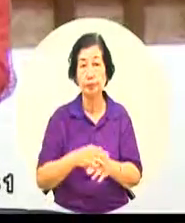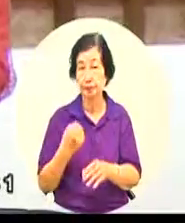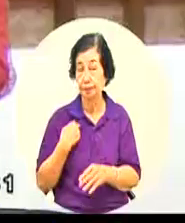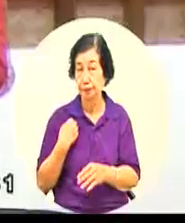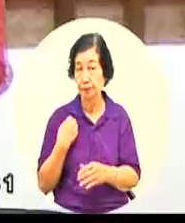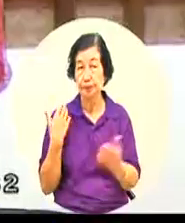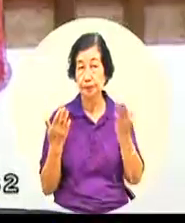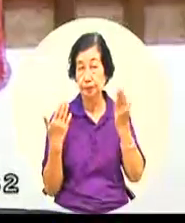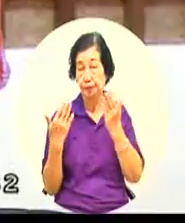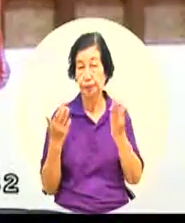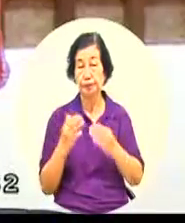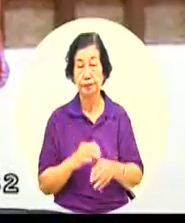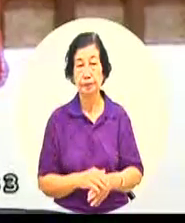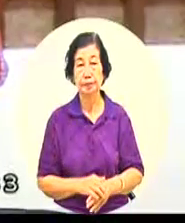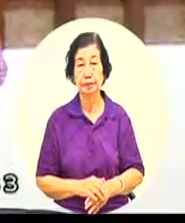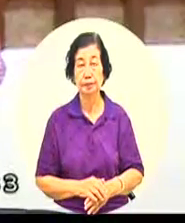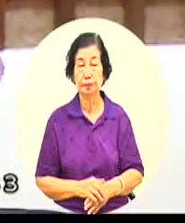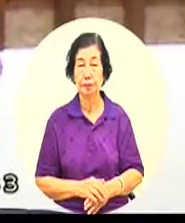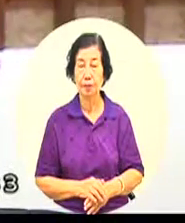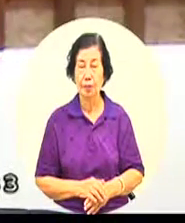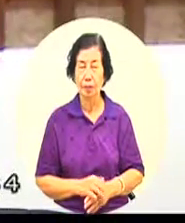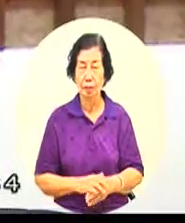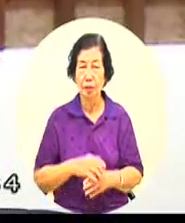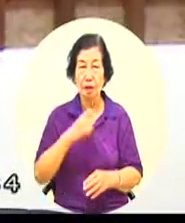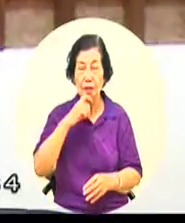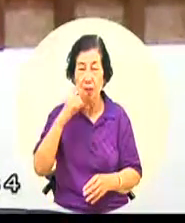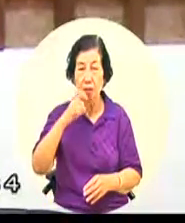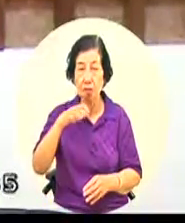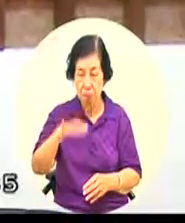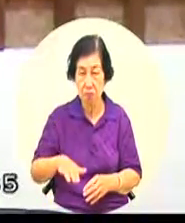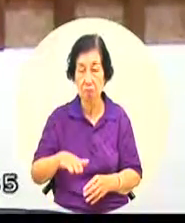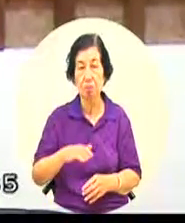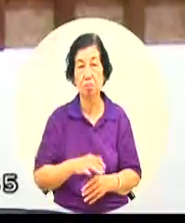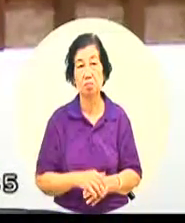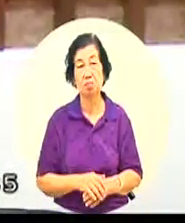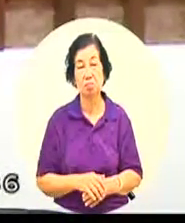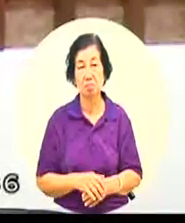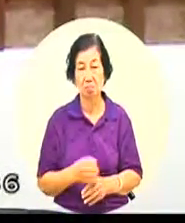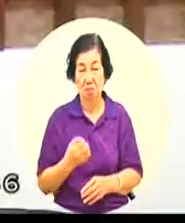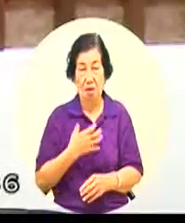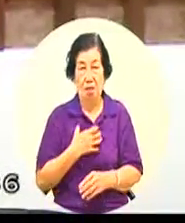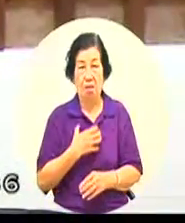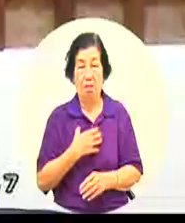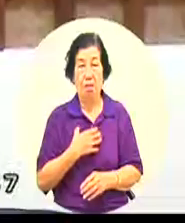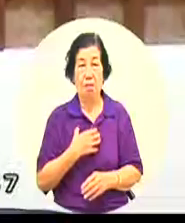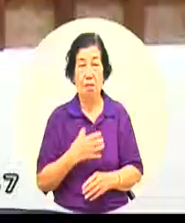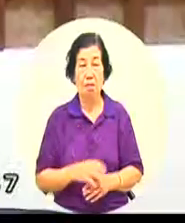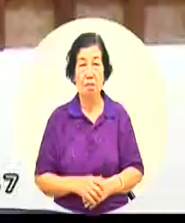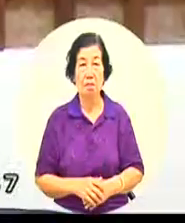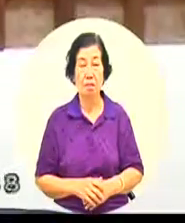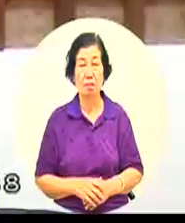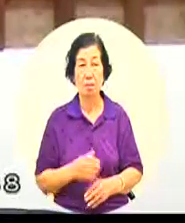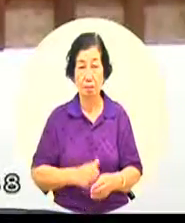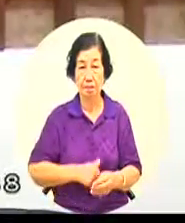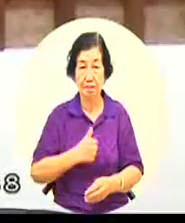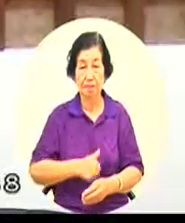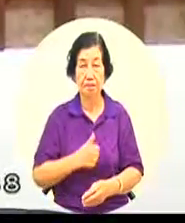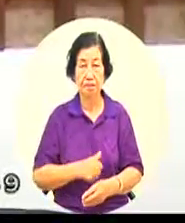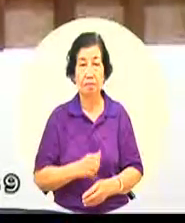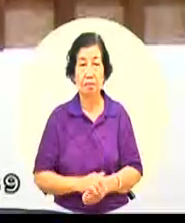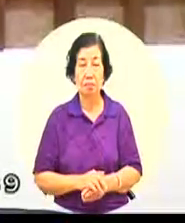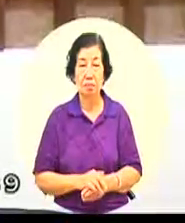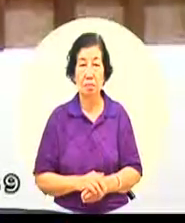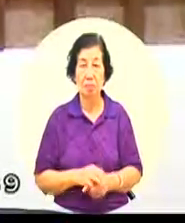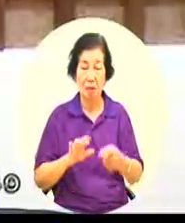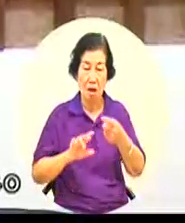道吗？ 可能低于10岁吧。 低于10岁，嗯，这很可怕的哈，哦。其实平均